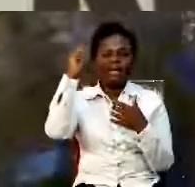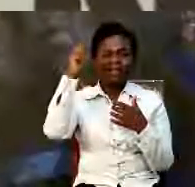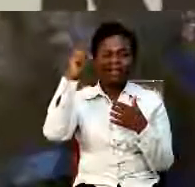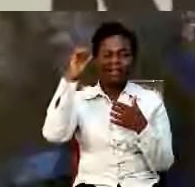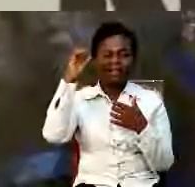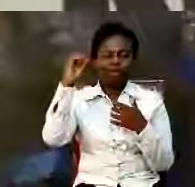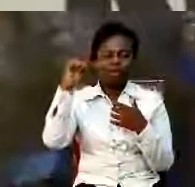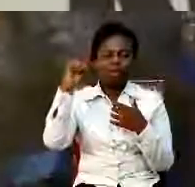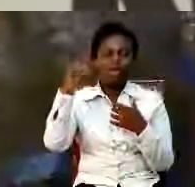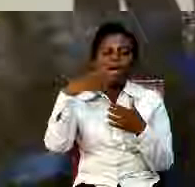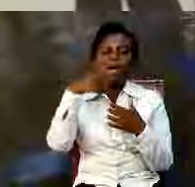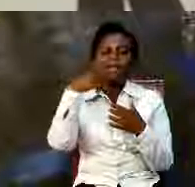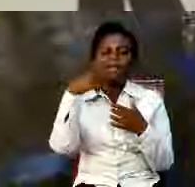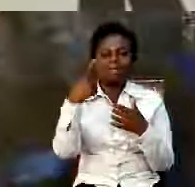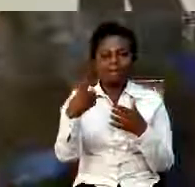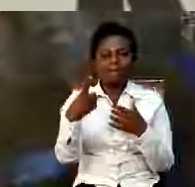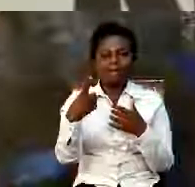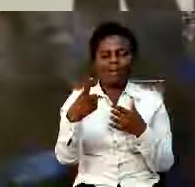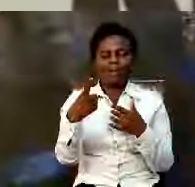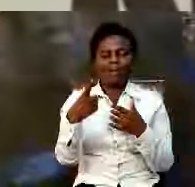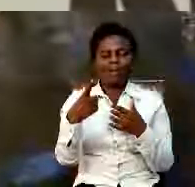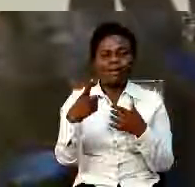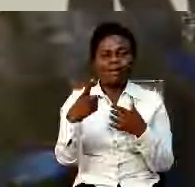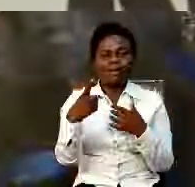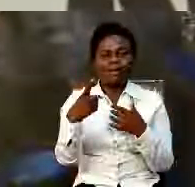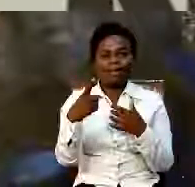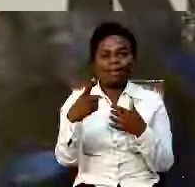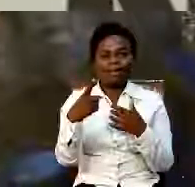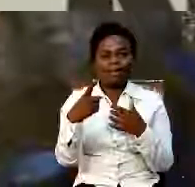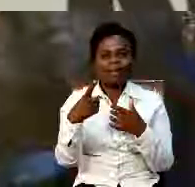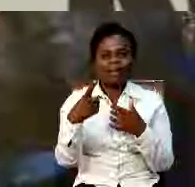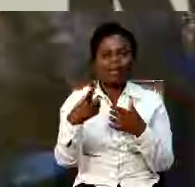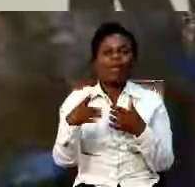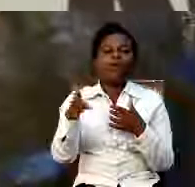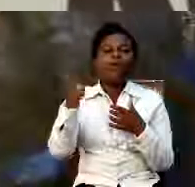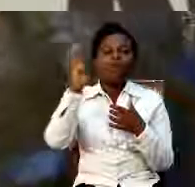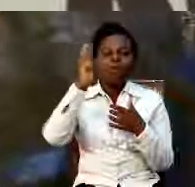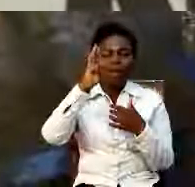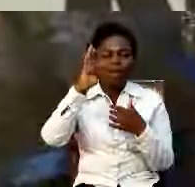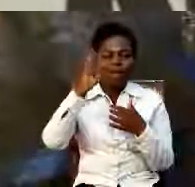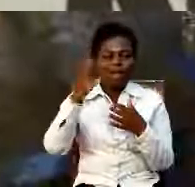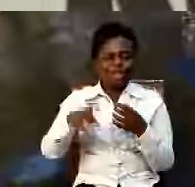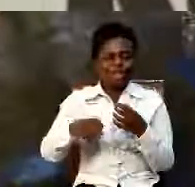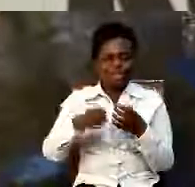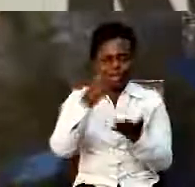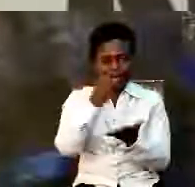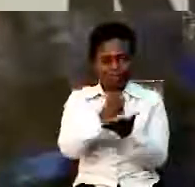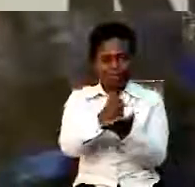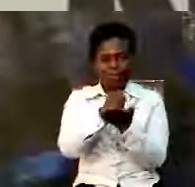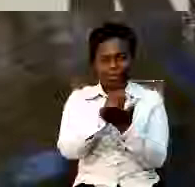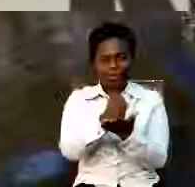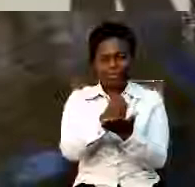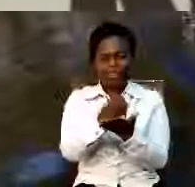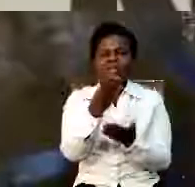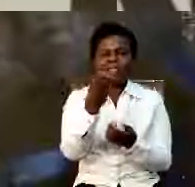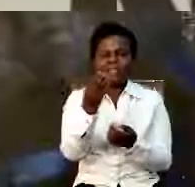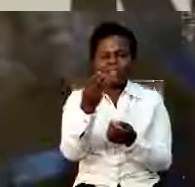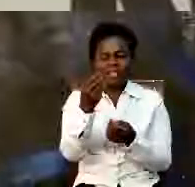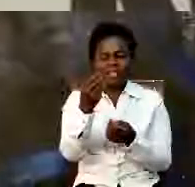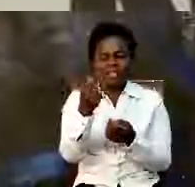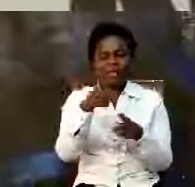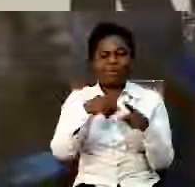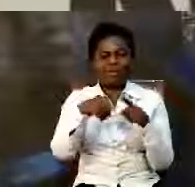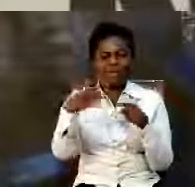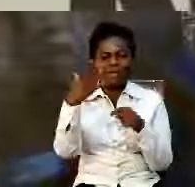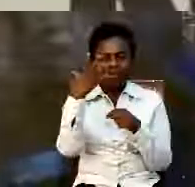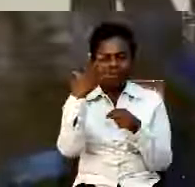yake. Yeye anasema kwa bando ya shilingi 500. Sikiliza hiyo, kwa bando ya shilingi